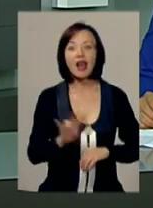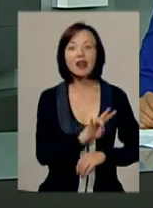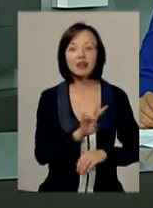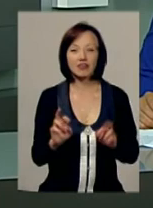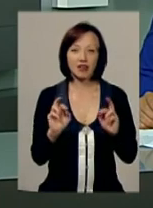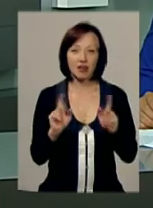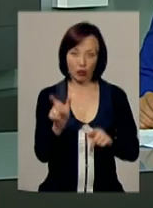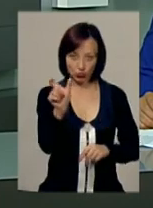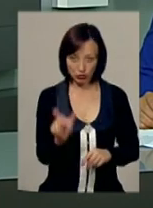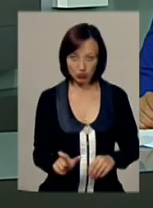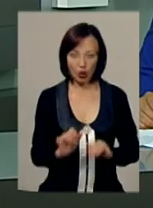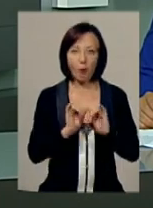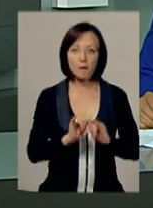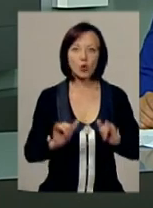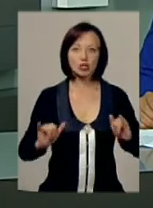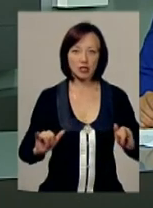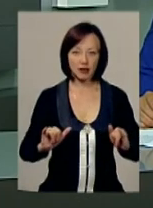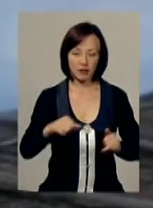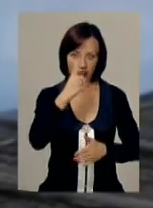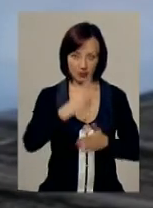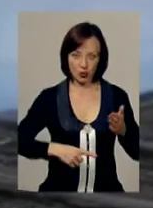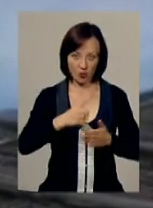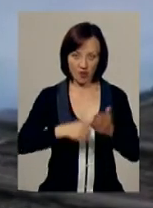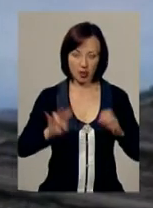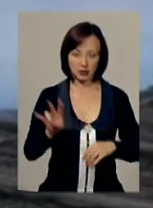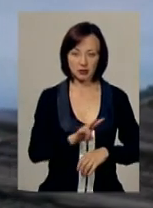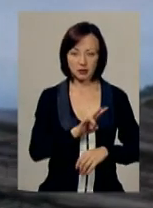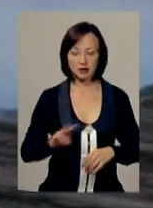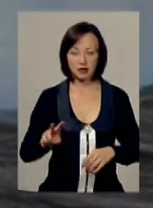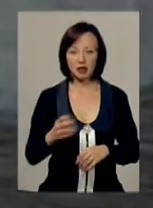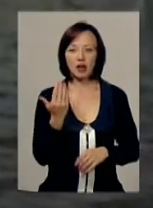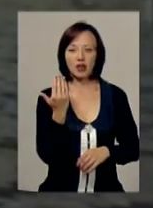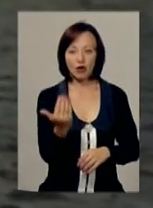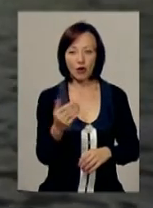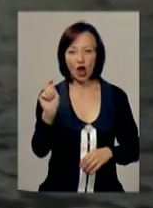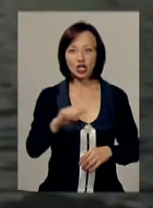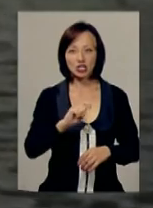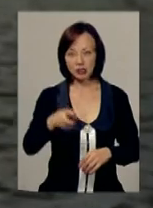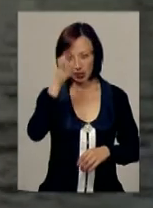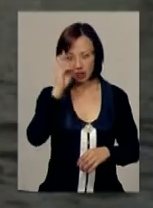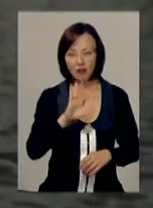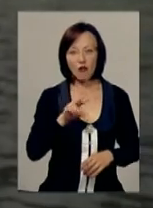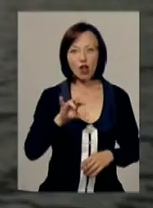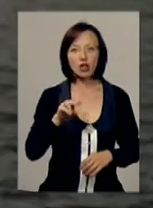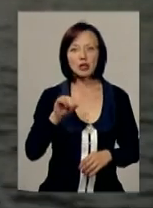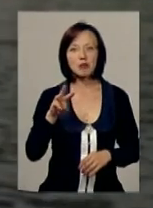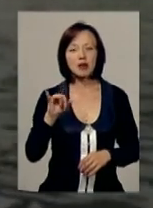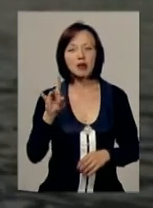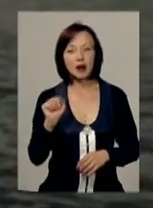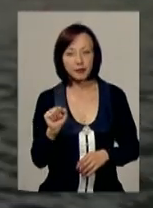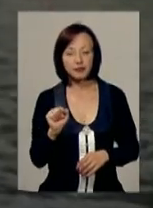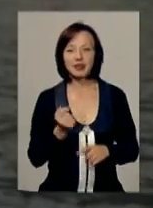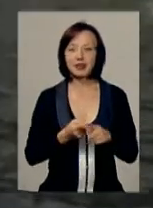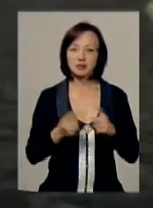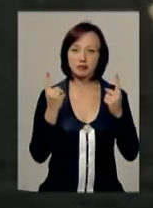котрий поширив християнські вчення. Хрещення князя Володимира і, відповідно, християнізація Київської Русі – одна